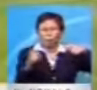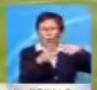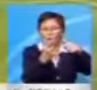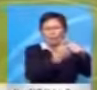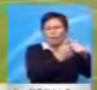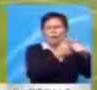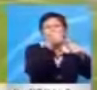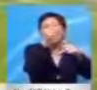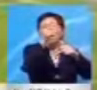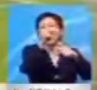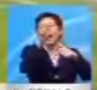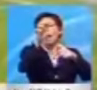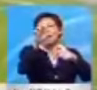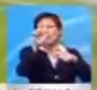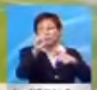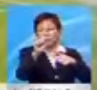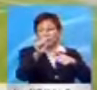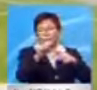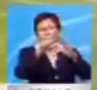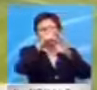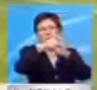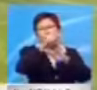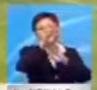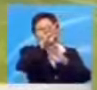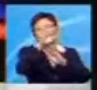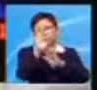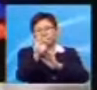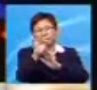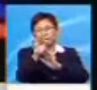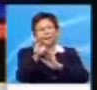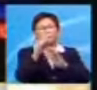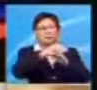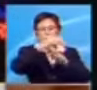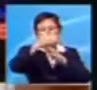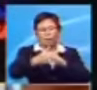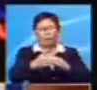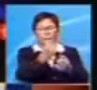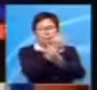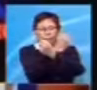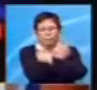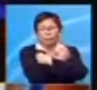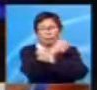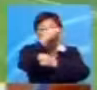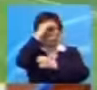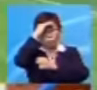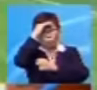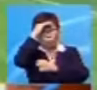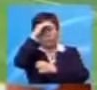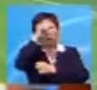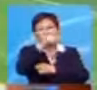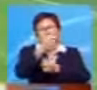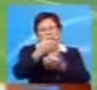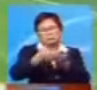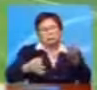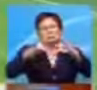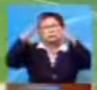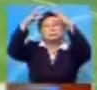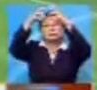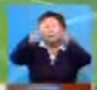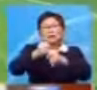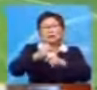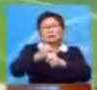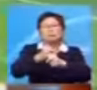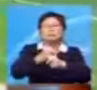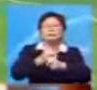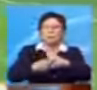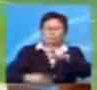pertama menerusi Andre Francisco Williams pada minit ke-49 selepas penjaga gol jdt Farizal marias Gagal menangkap